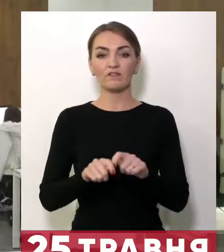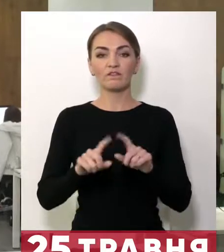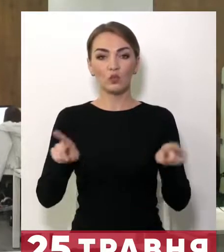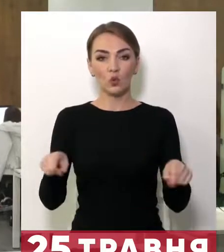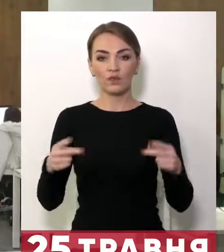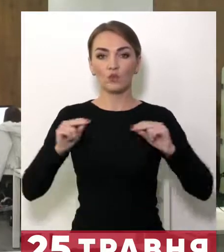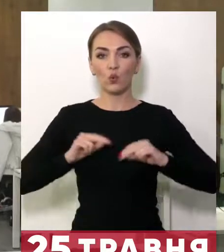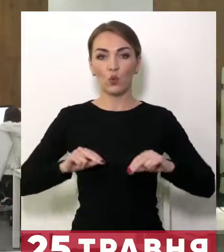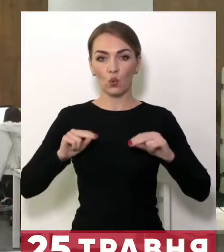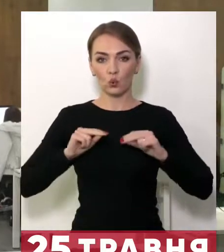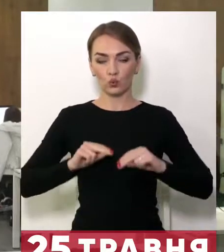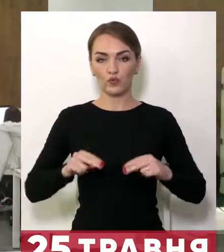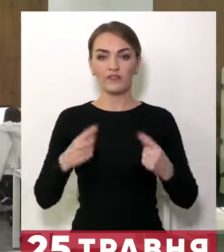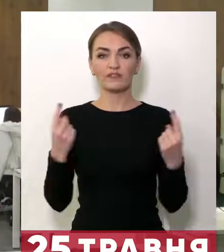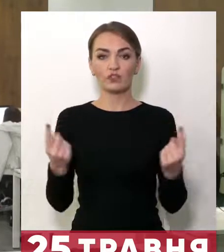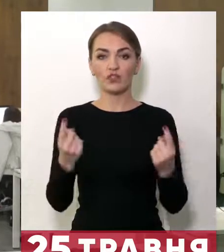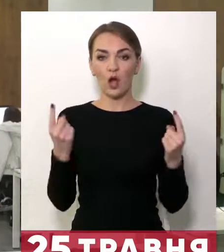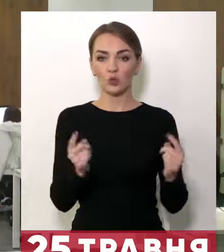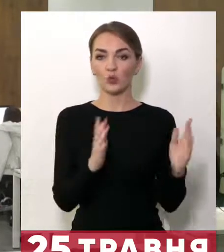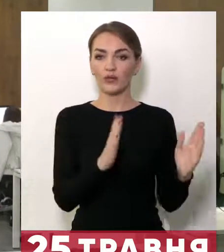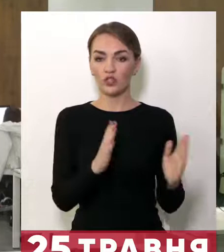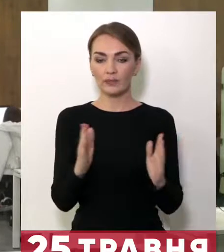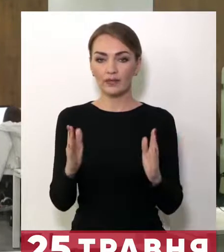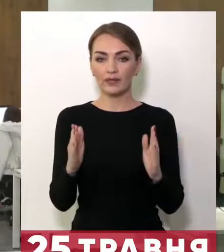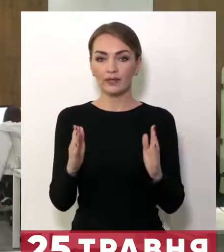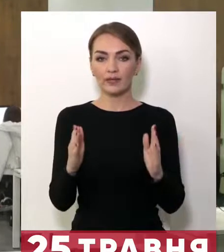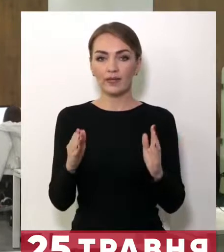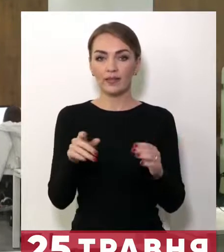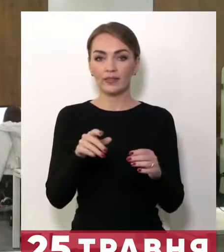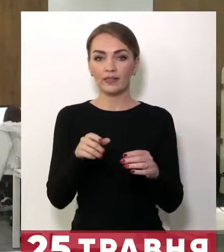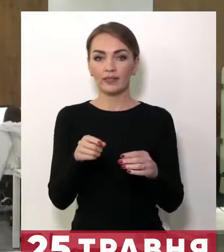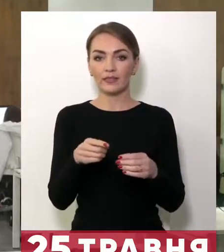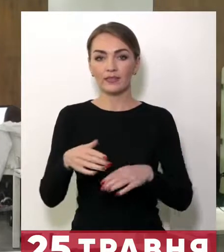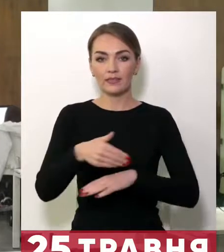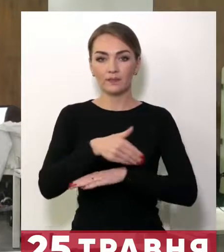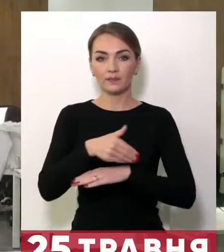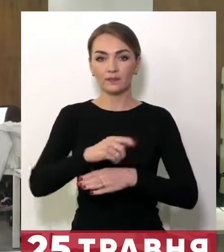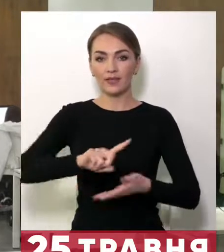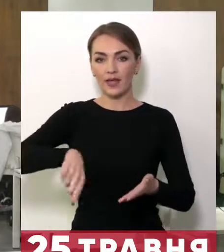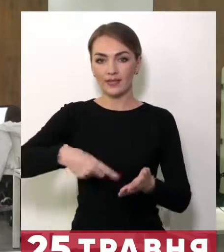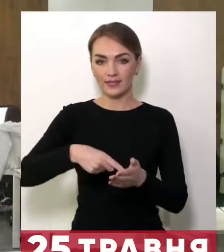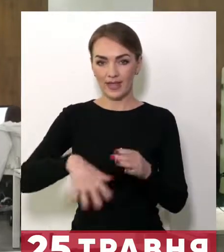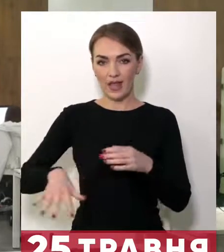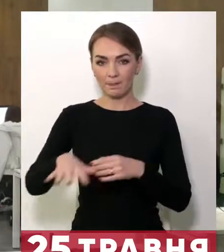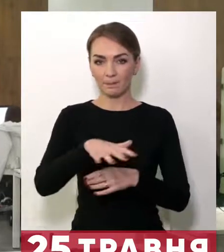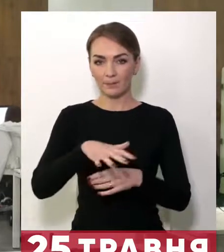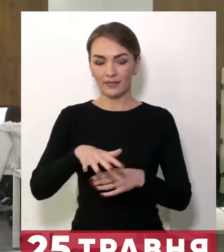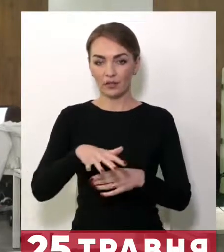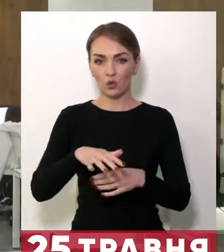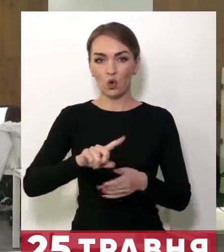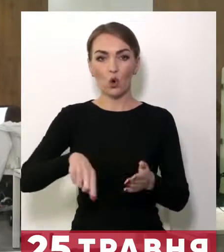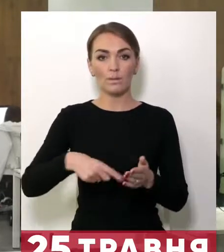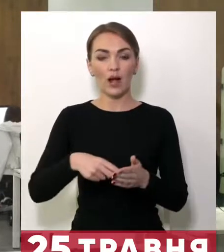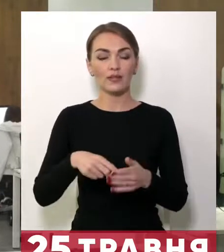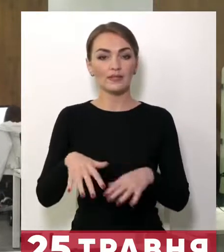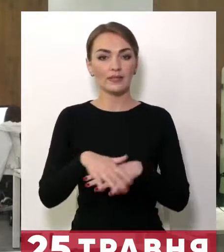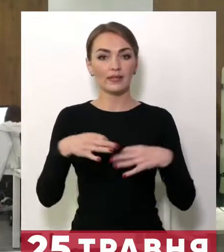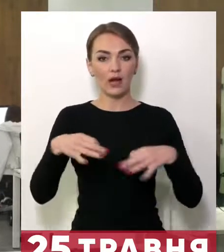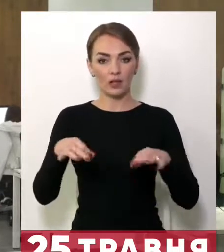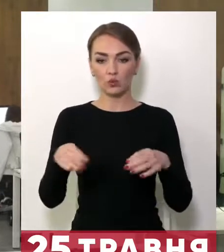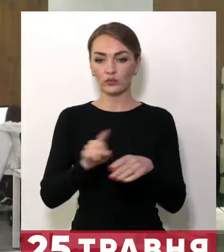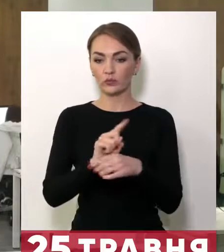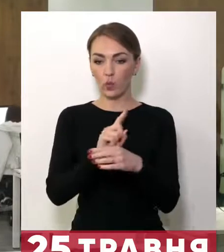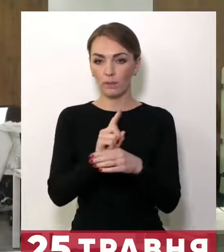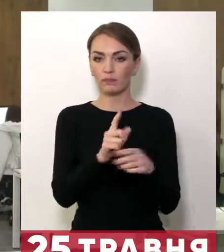Відновив роботу в звичайному режимі наземний громадський транспорт з дотриманням норм та регламентів.